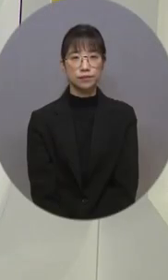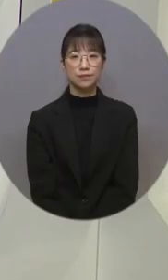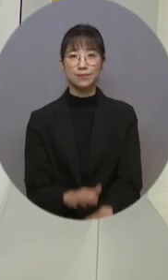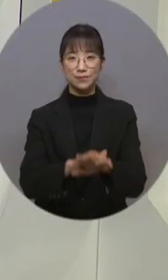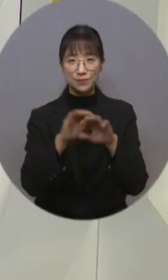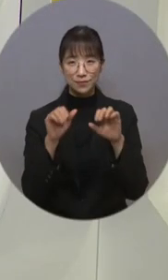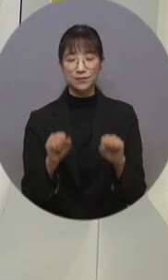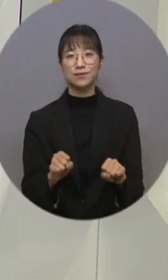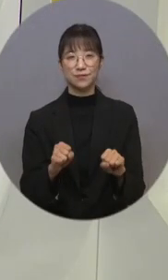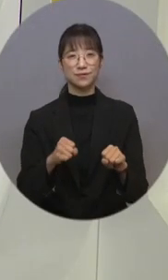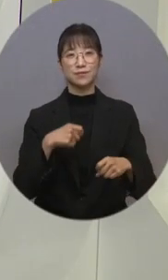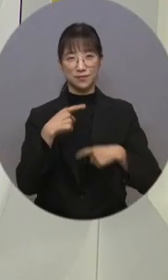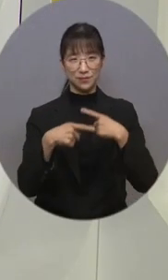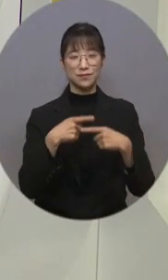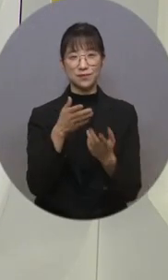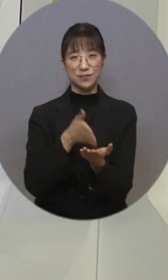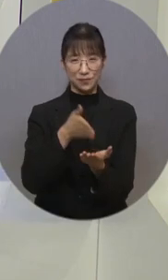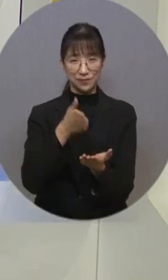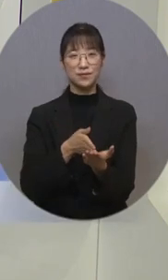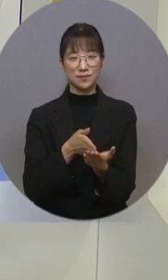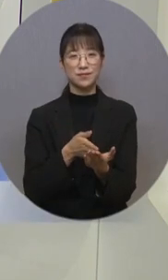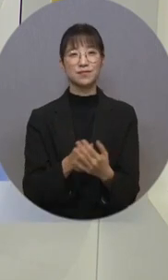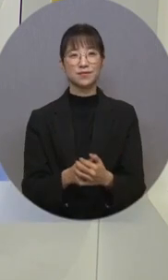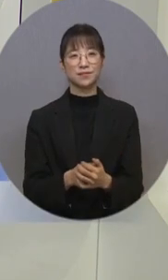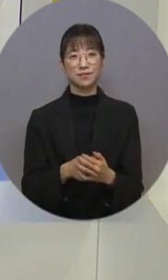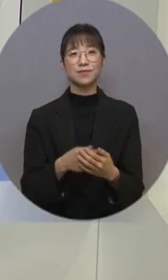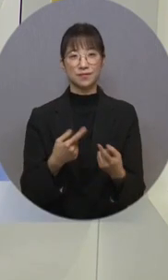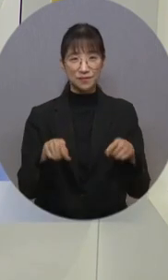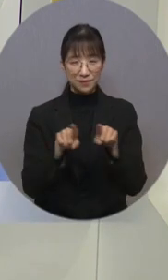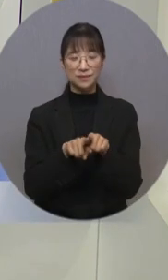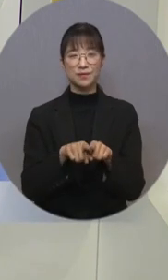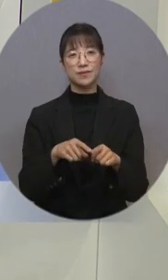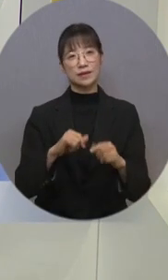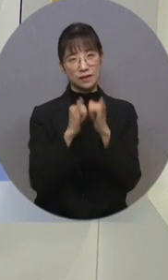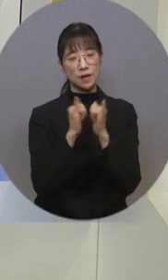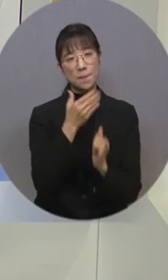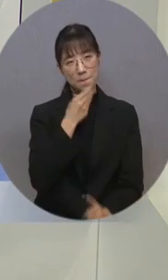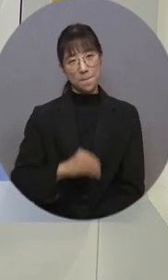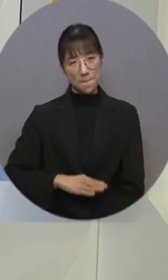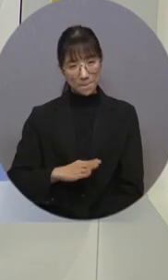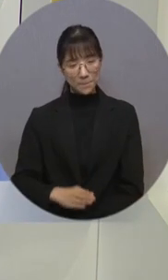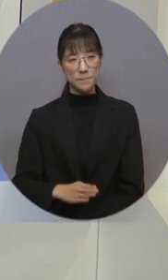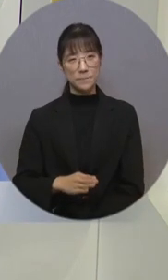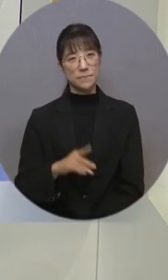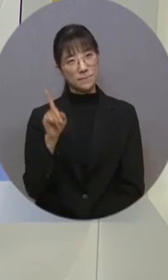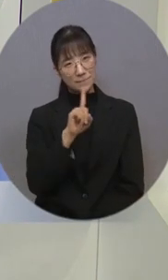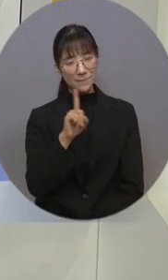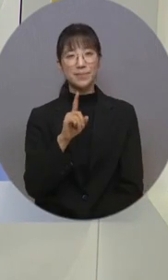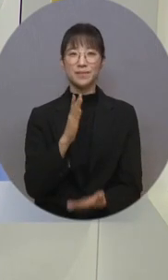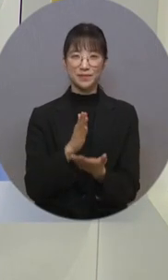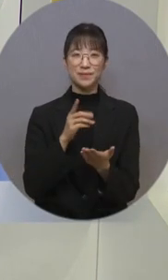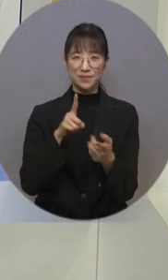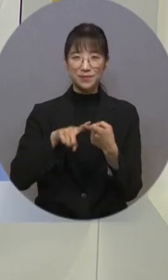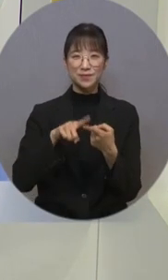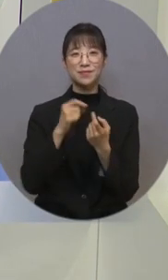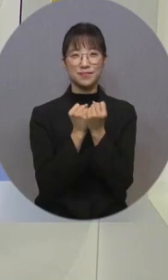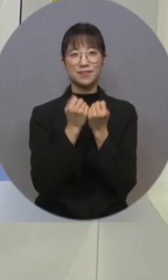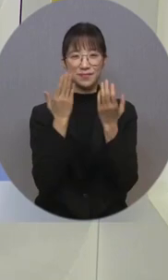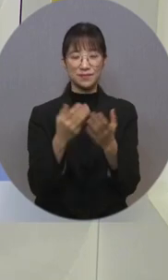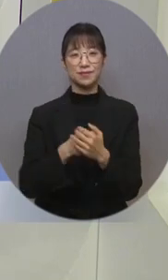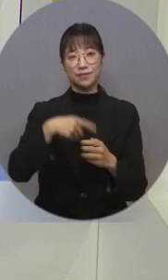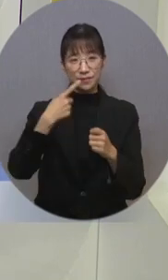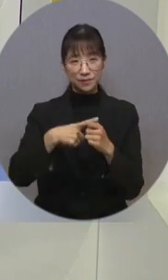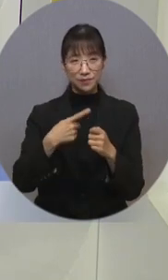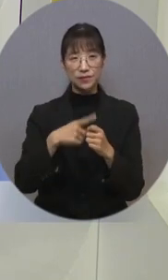웰페어 뉴스 브리핑 박정인입니다. 웰페어 뉴스와 함께 사회복지계 이슈를 만나봅니다. 첫 번째 기사입니다.